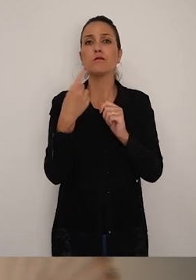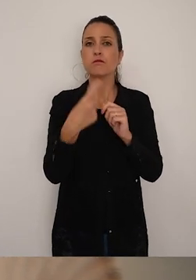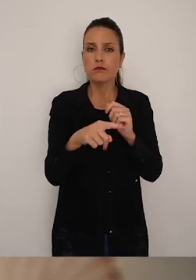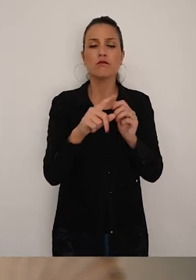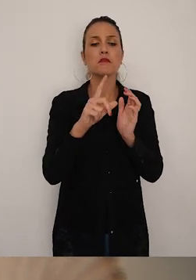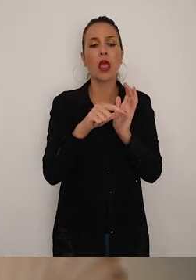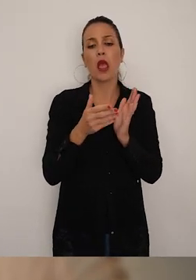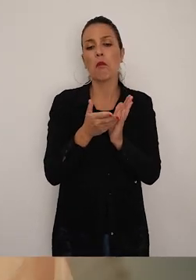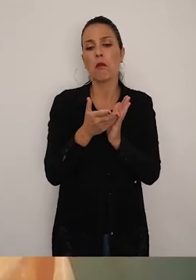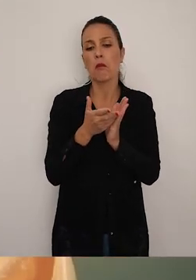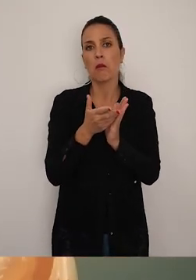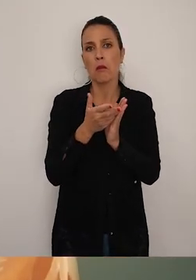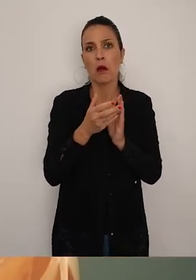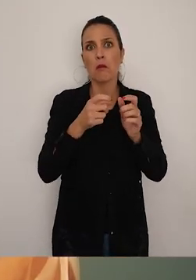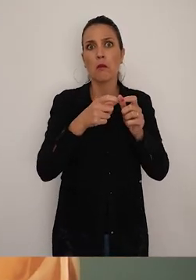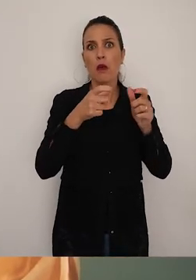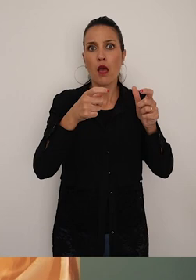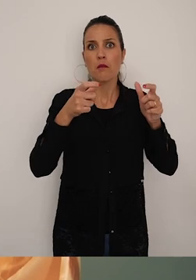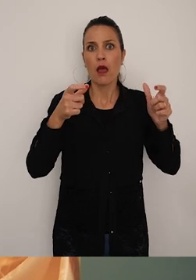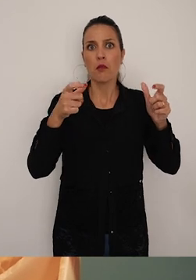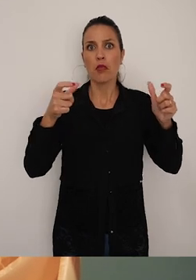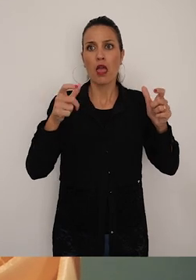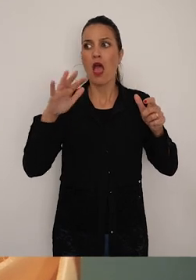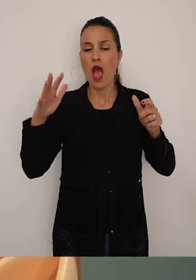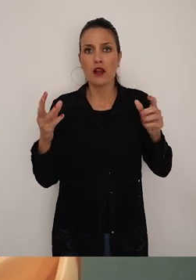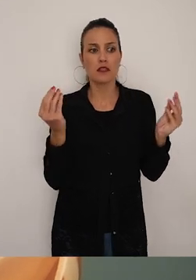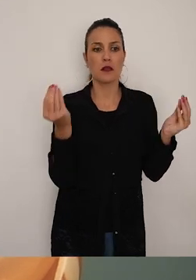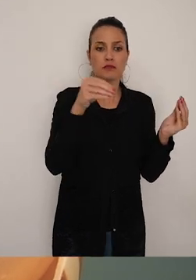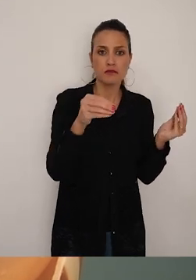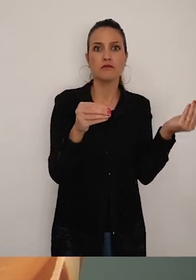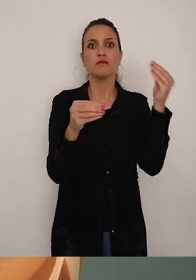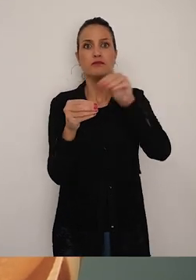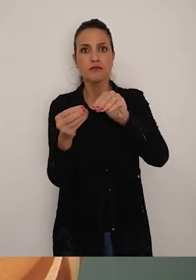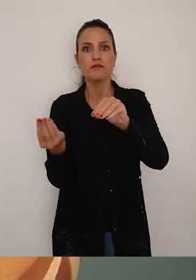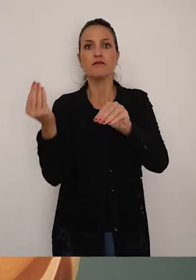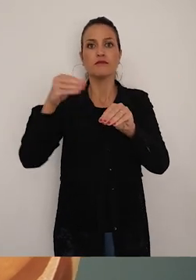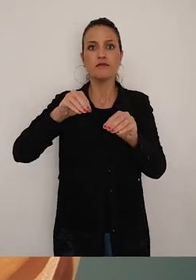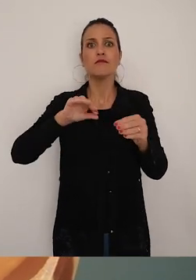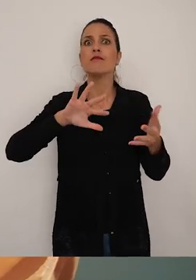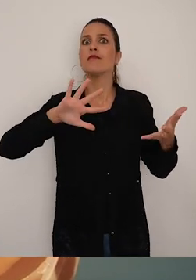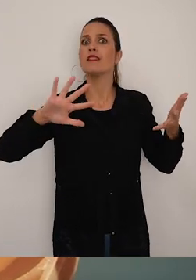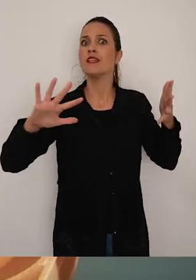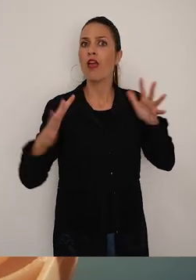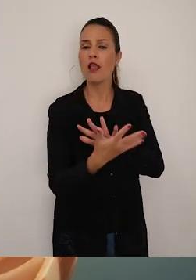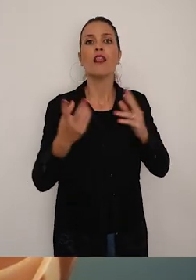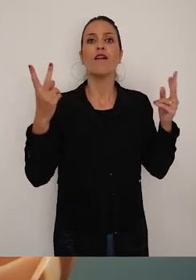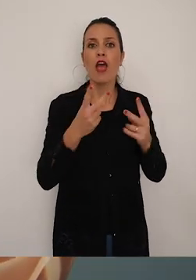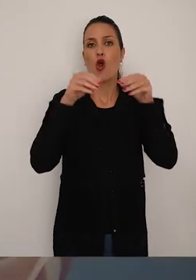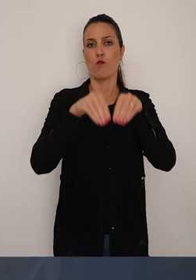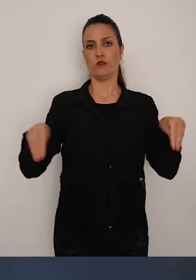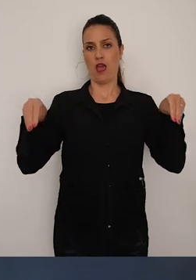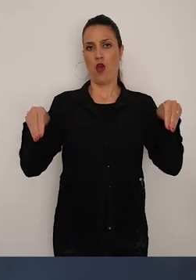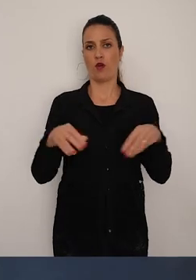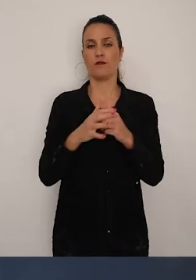La collezione nel tempo si è impreziosita di altri elementi, fino a quando ha assunto le caratteristiche di un vero e proprio museo.